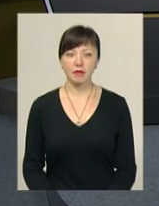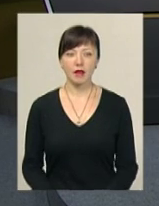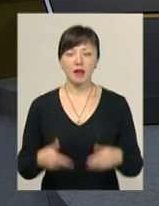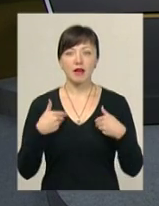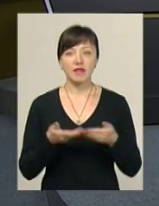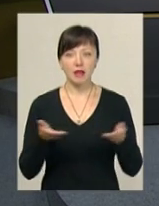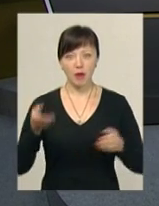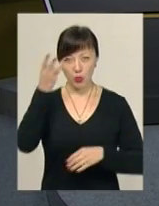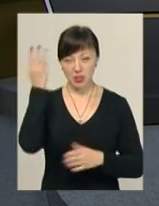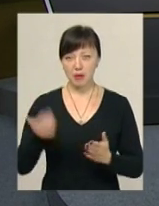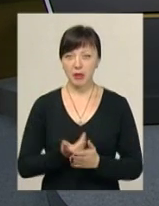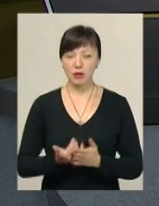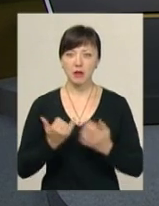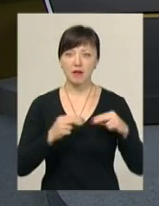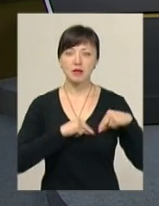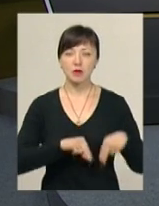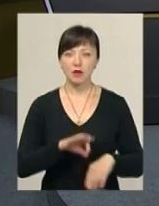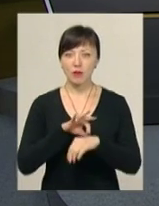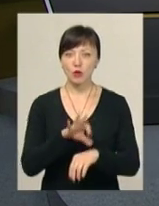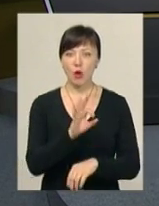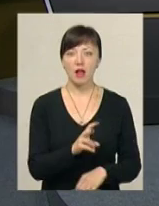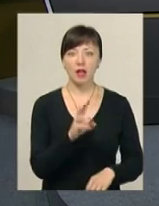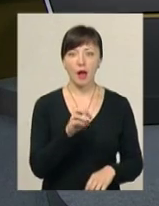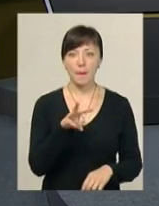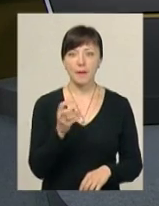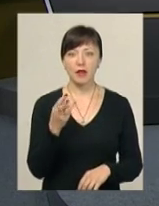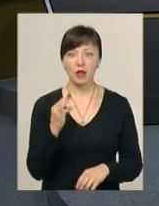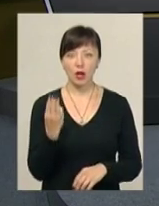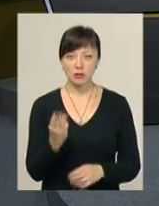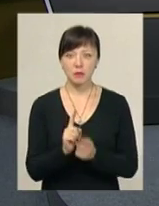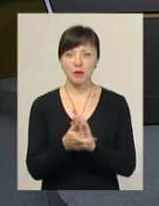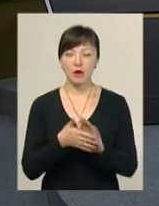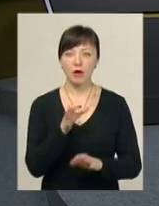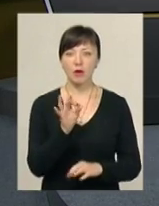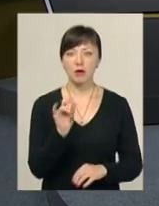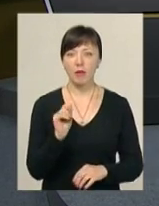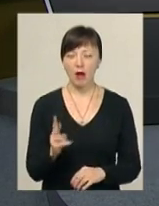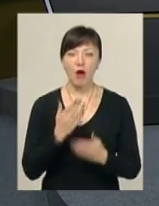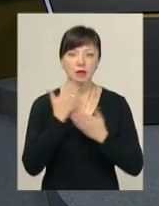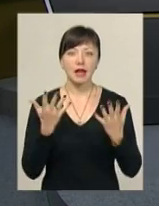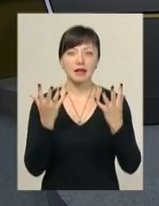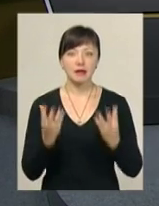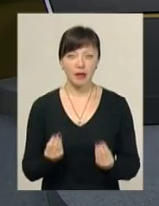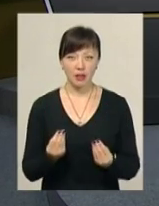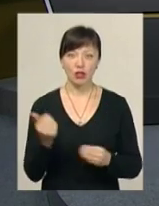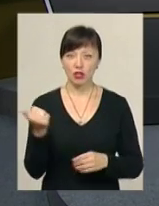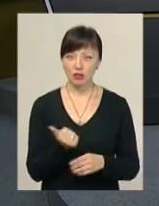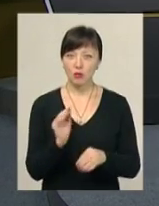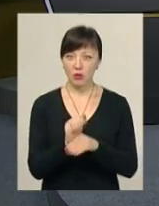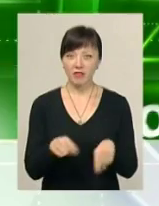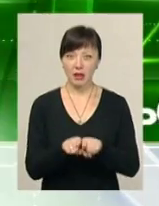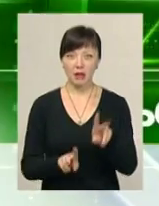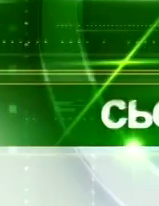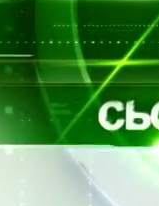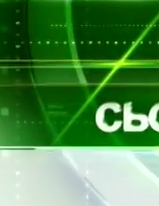Вітаємо в Подільській панорамі. У студії Олена Кеміняш і Ольга Рибак. Останній день робочого тижня додав наступних тем.